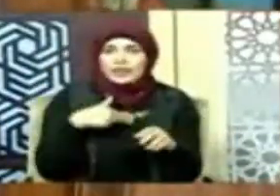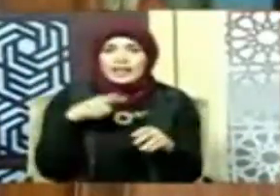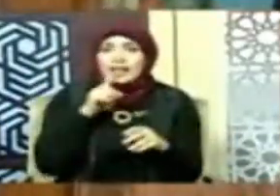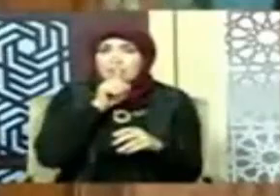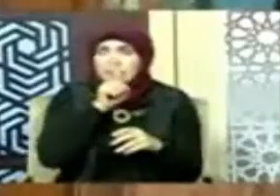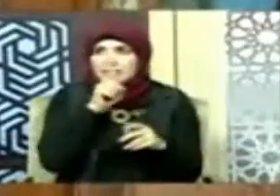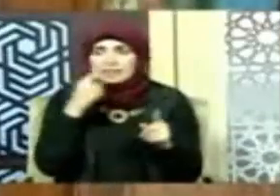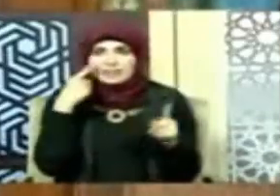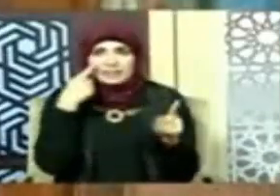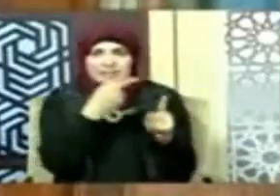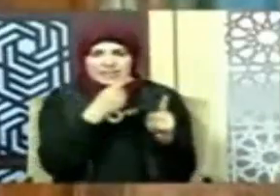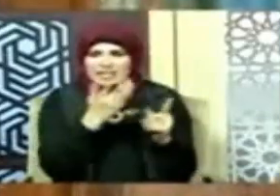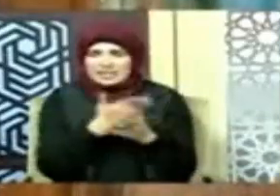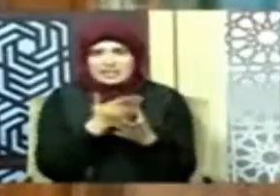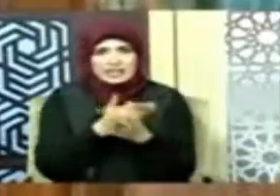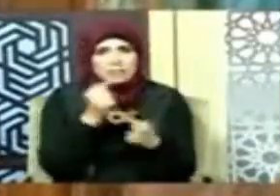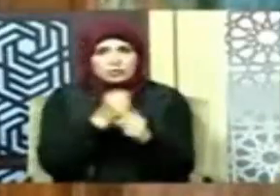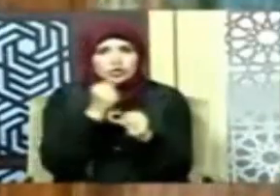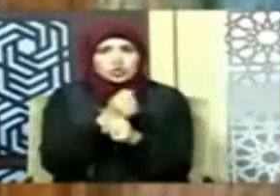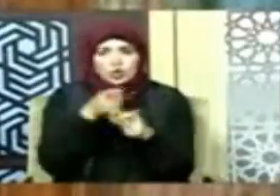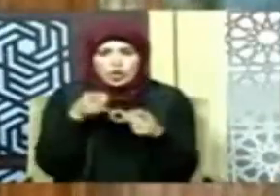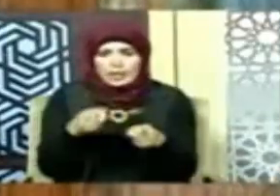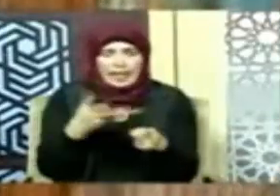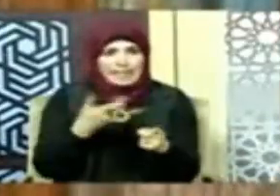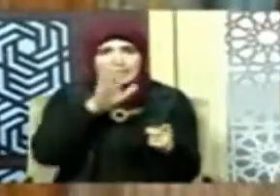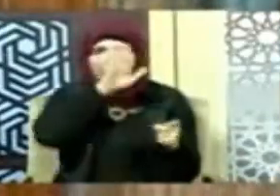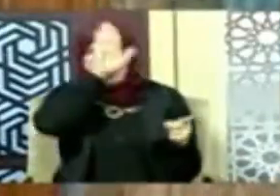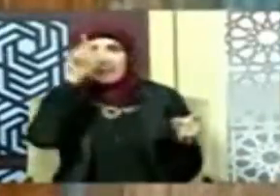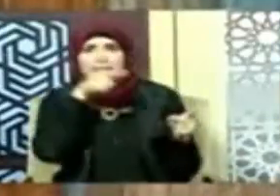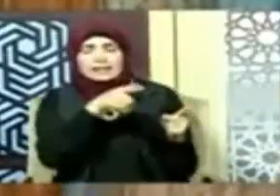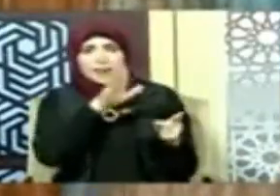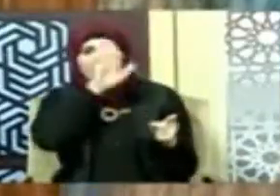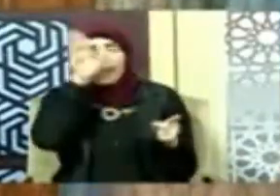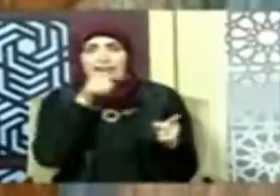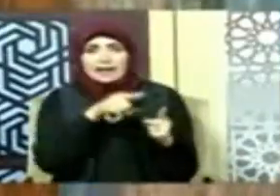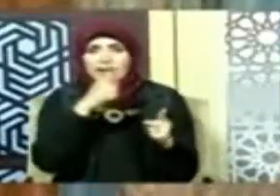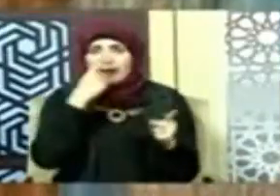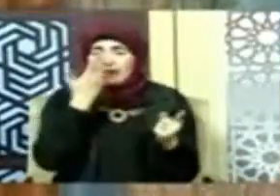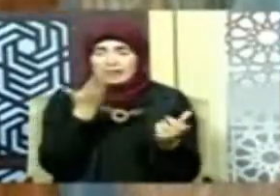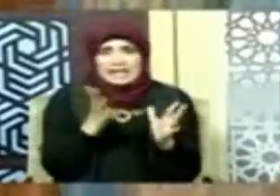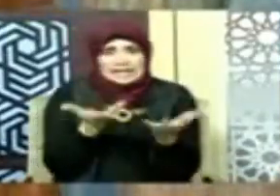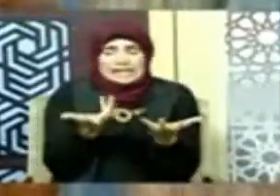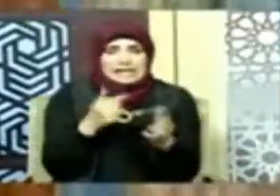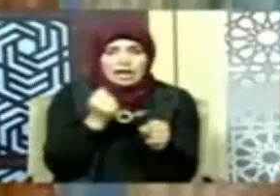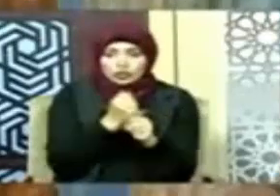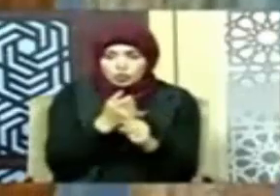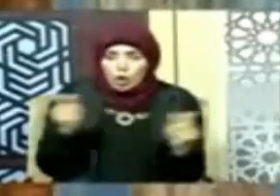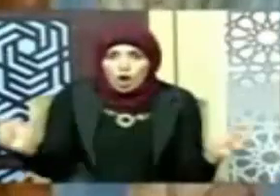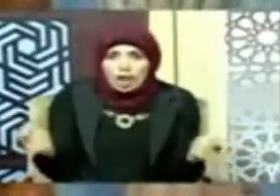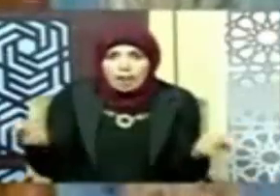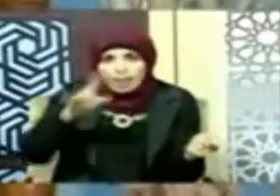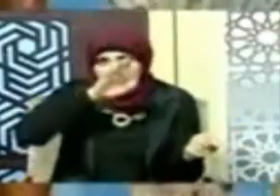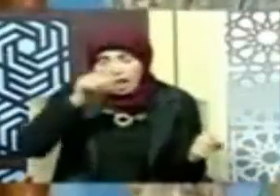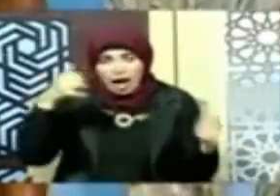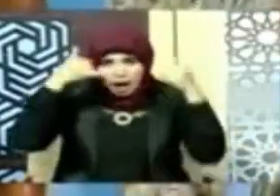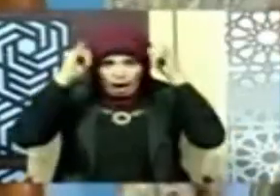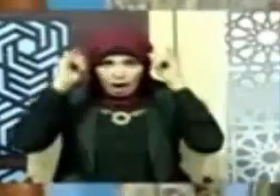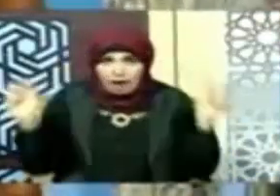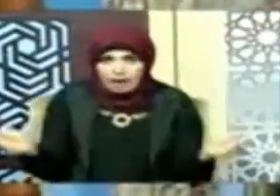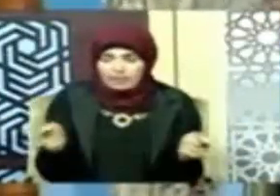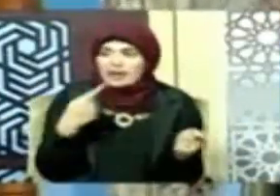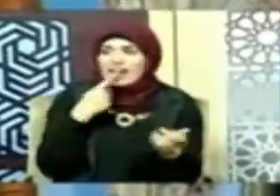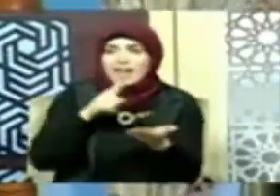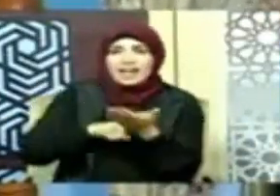ما حملك على هذا يا أمير المؤمنين؟ فقال له: إن أباك قد خشي